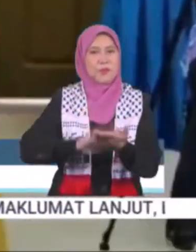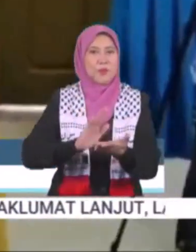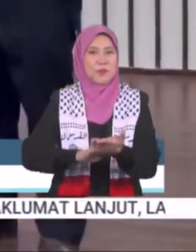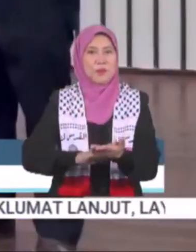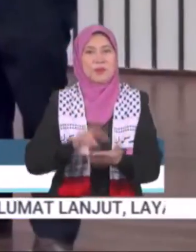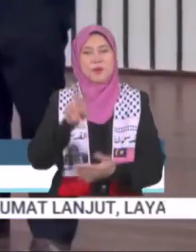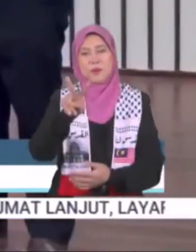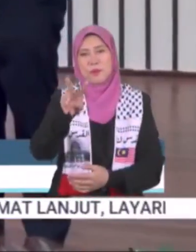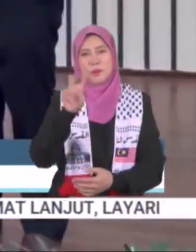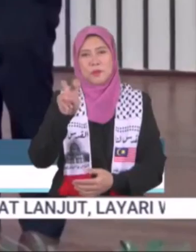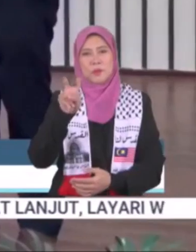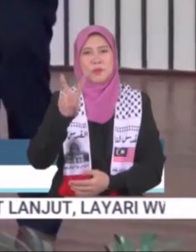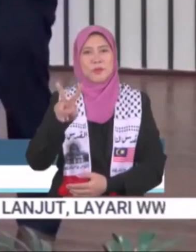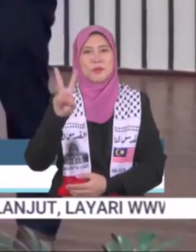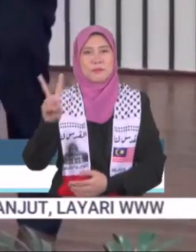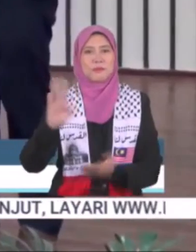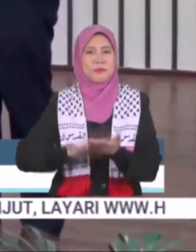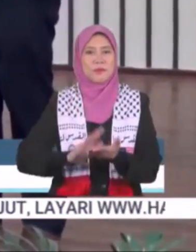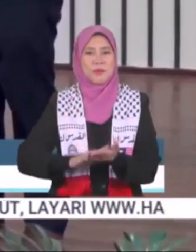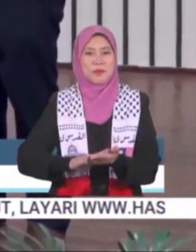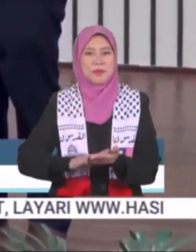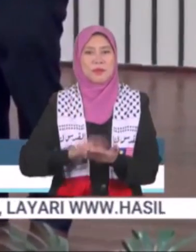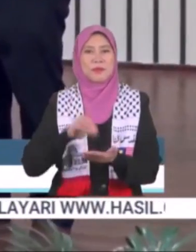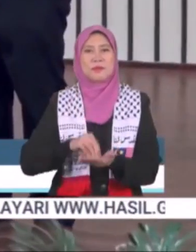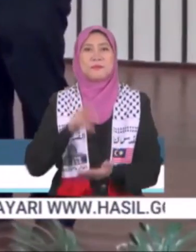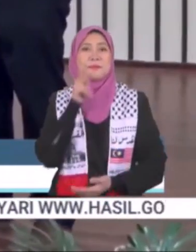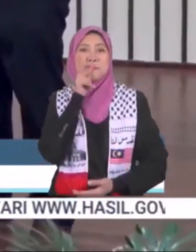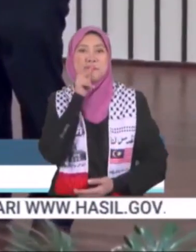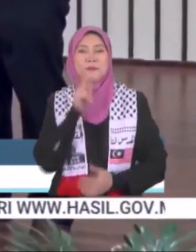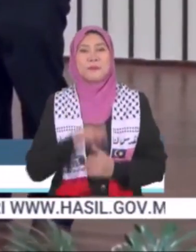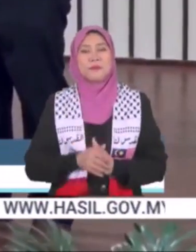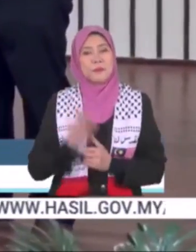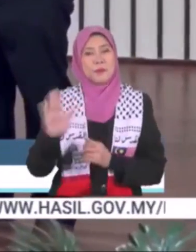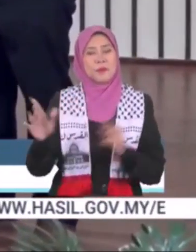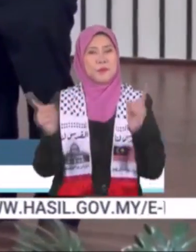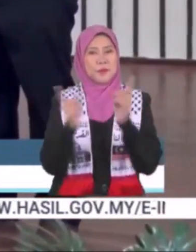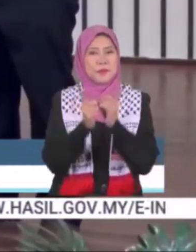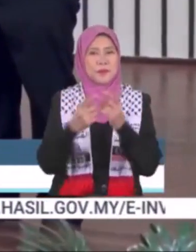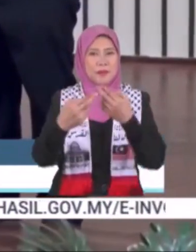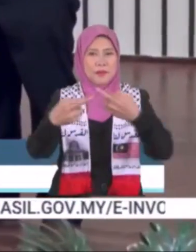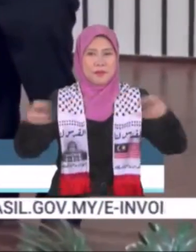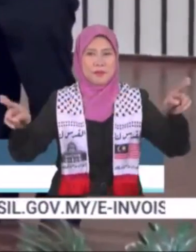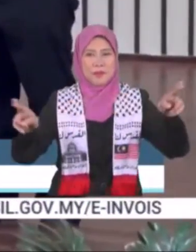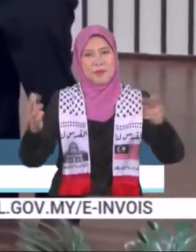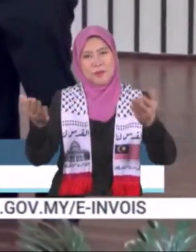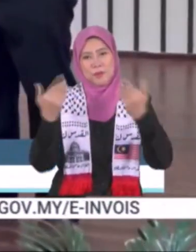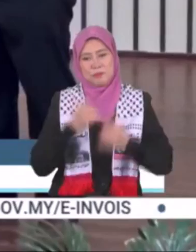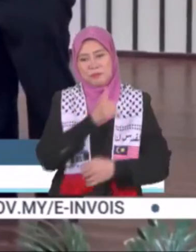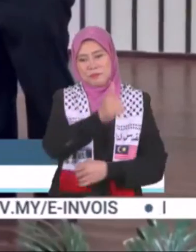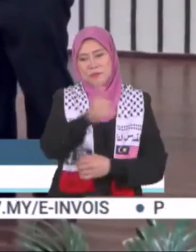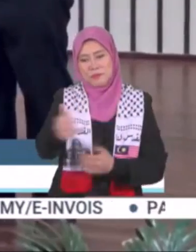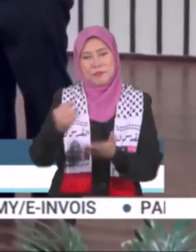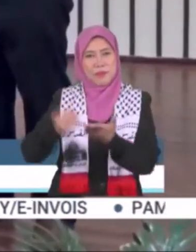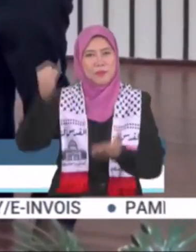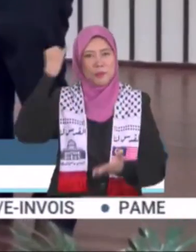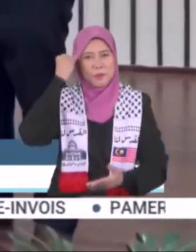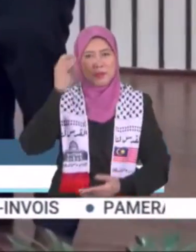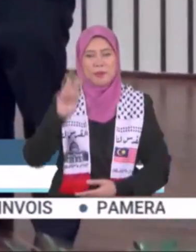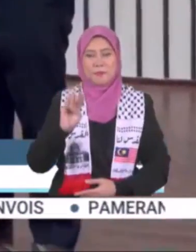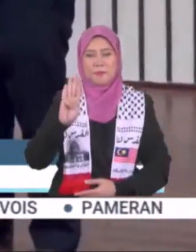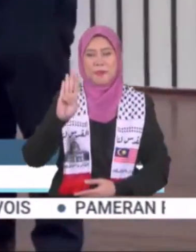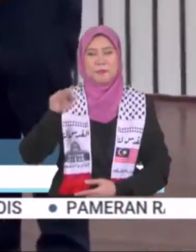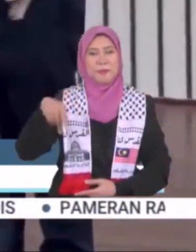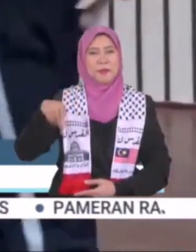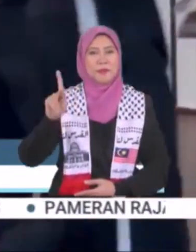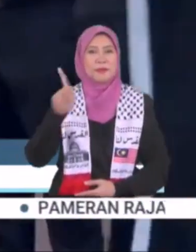persekolahan di 226 buah sekolah di Kedah. Beliau ditemui semasa merasmikan Jom Jelajah Belajar Ilmu MBPK